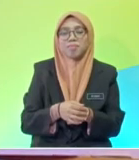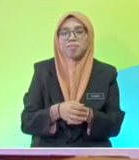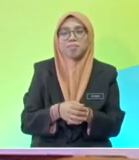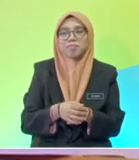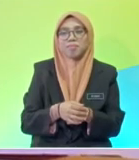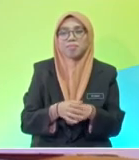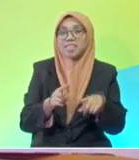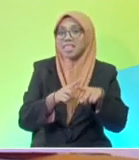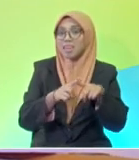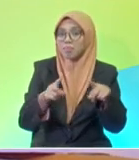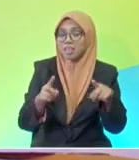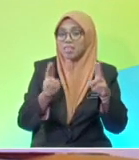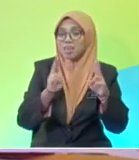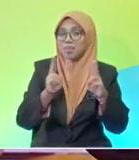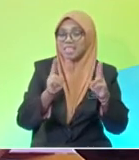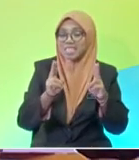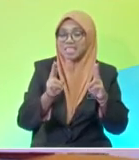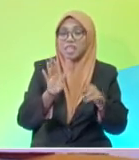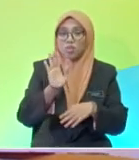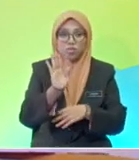ucapannya Tunggu dulu rahasia